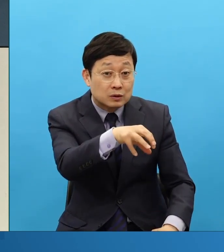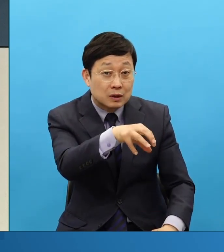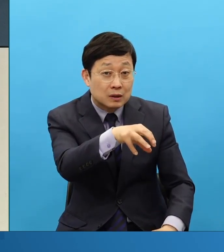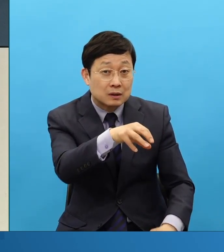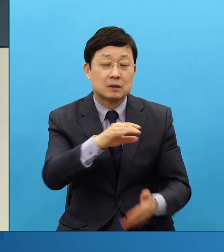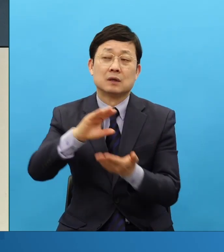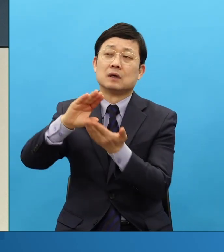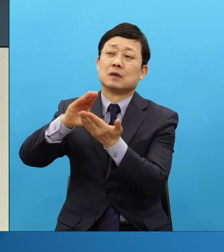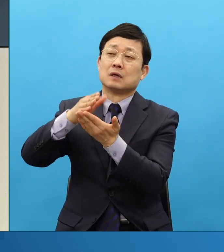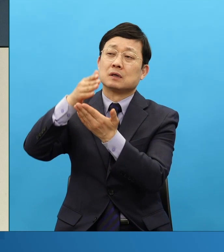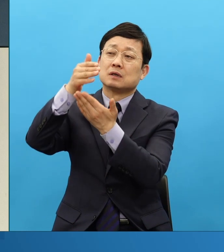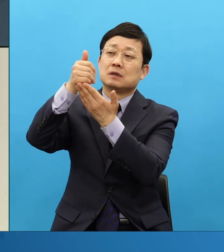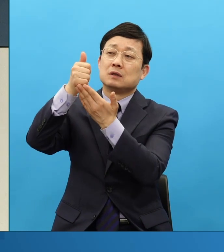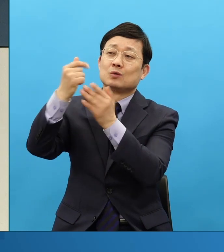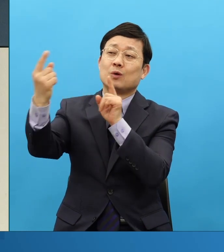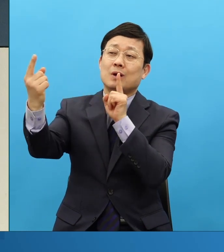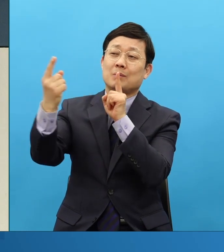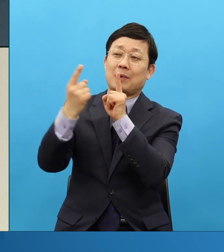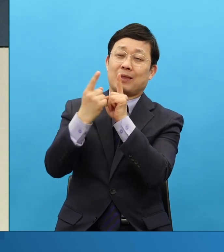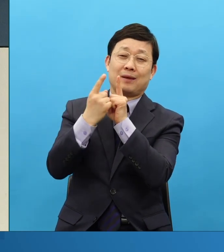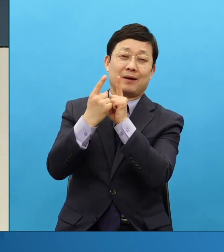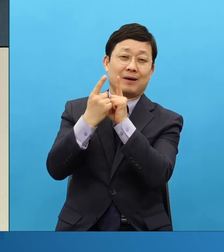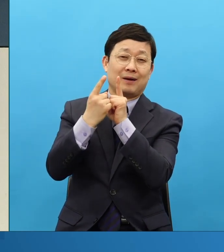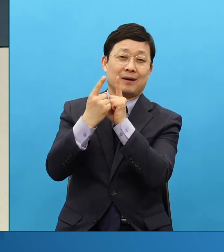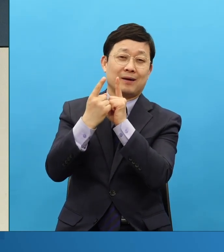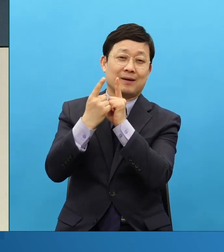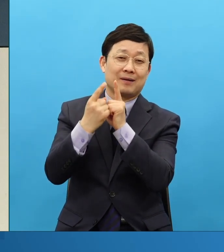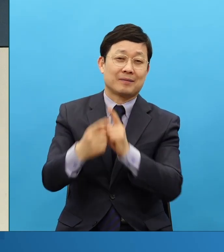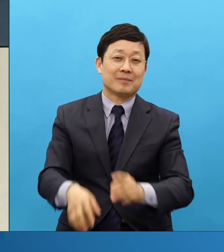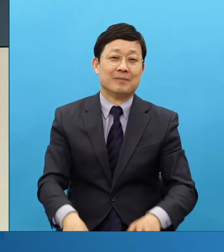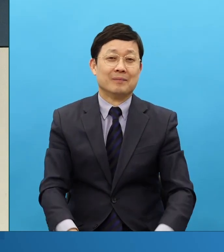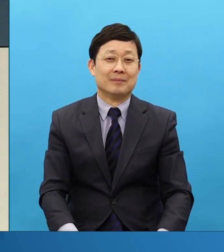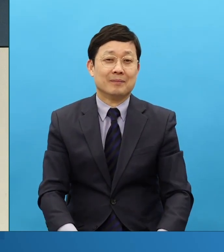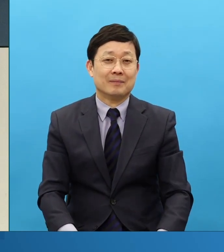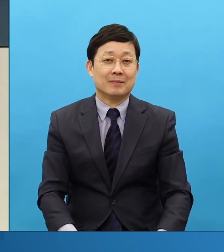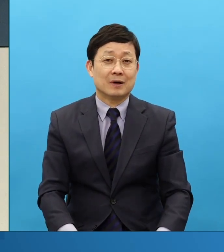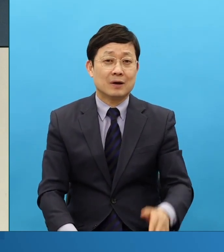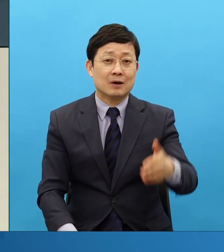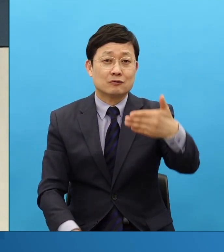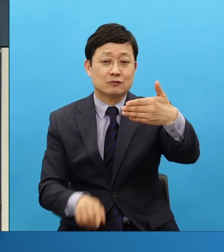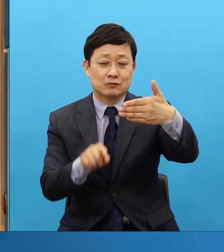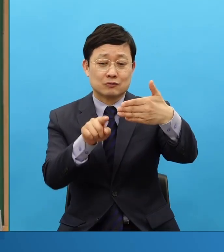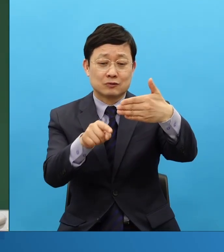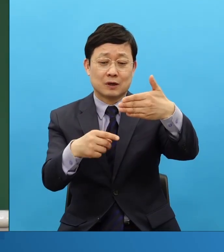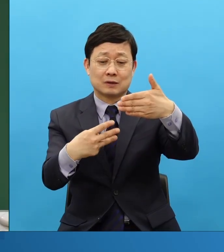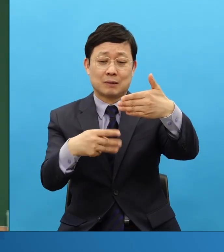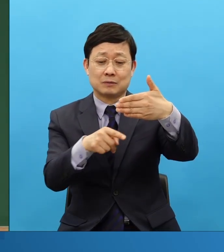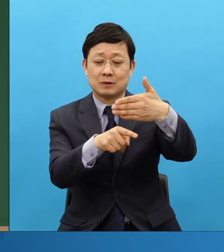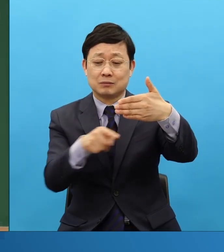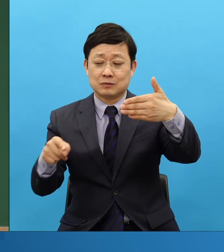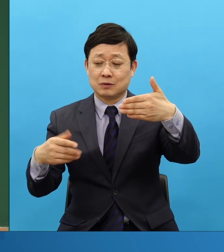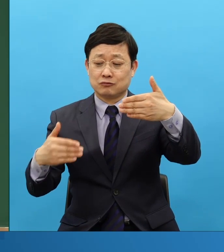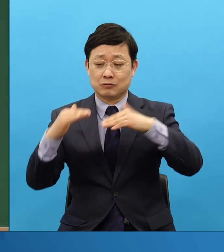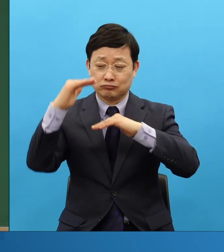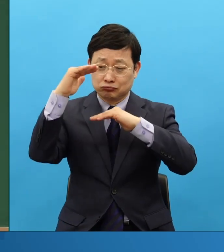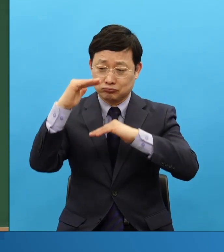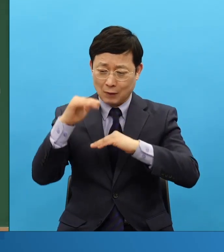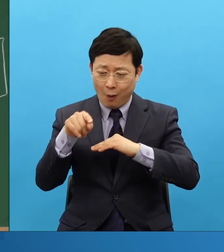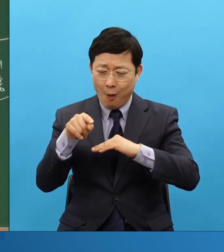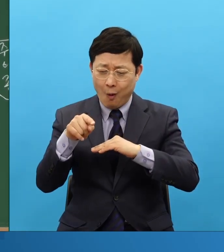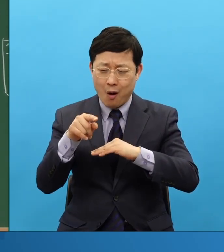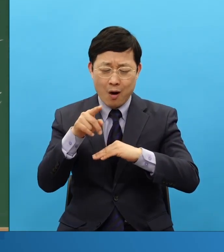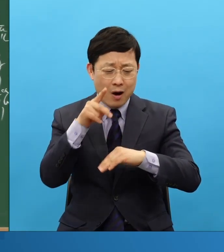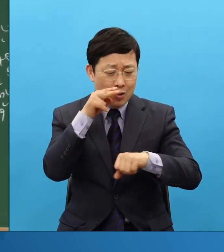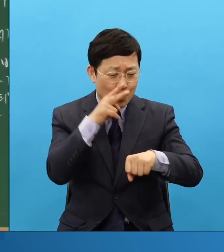그리스도의 만남이 일어납니다. We see that he meets with Christ. 그게 9장 3절에서 9절입니다. That's in chapter 9, verse